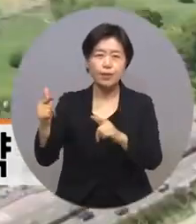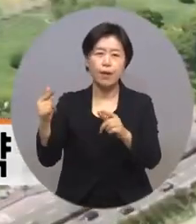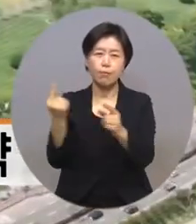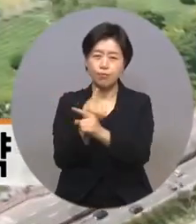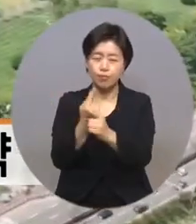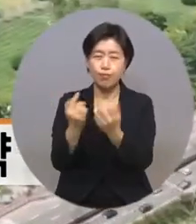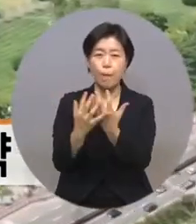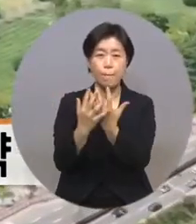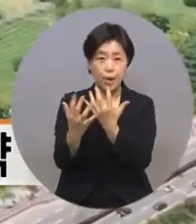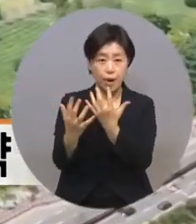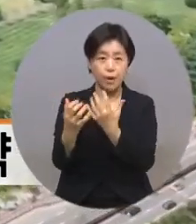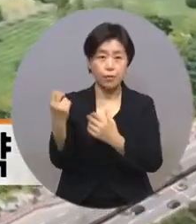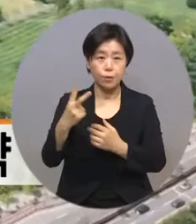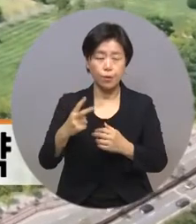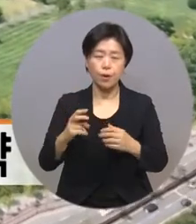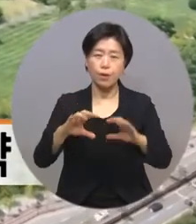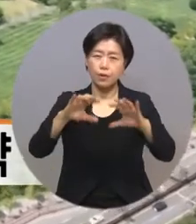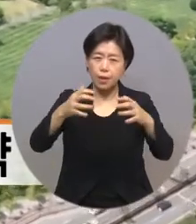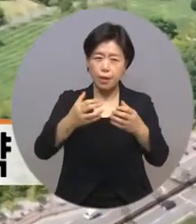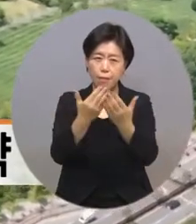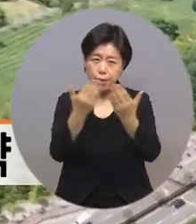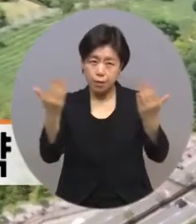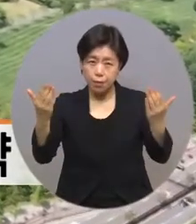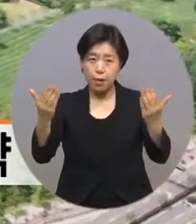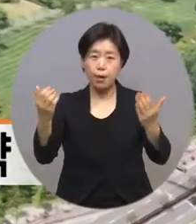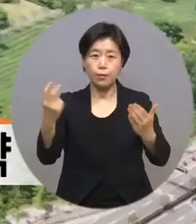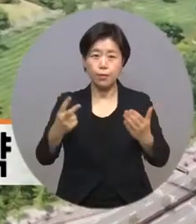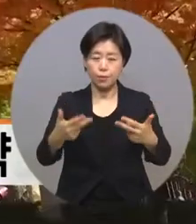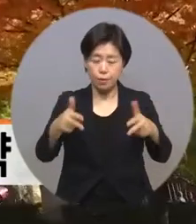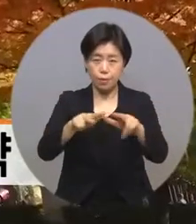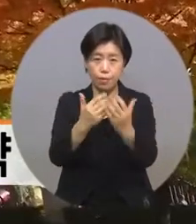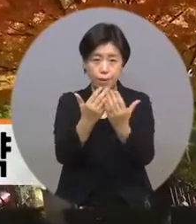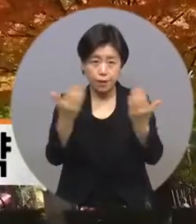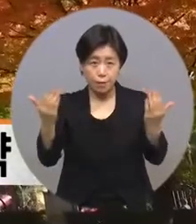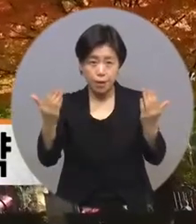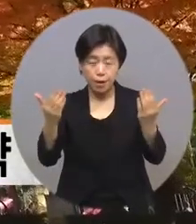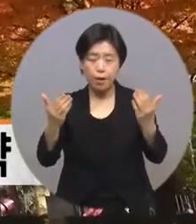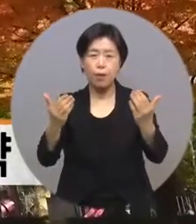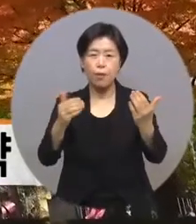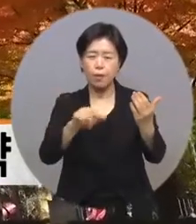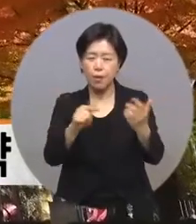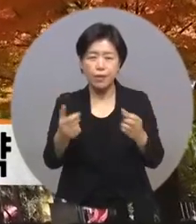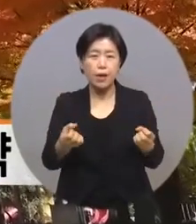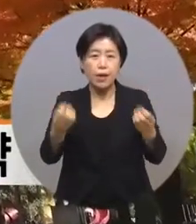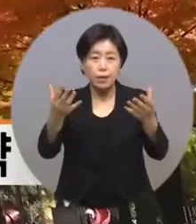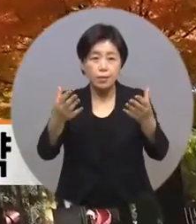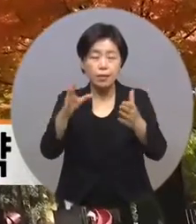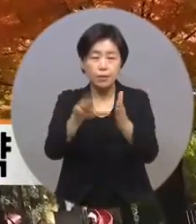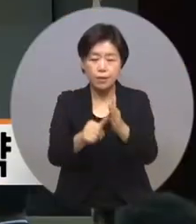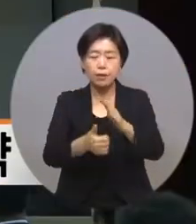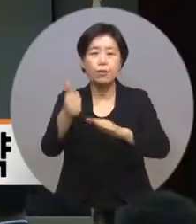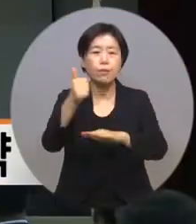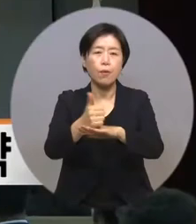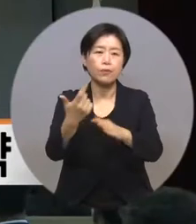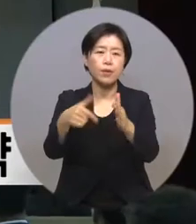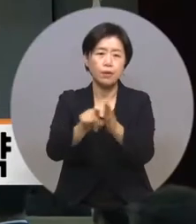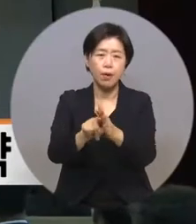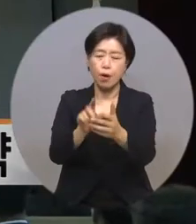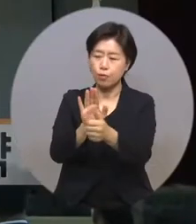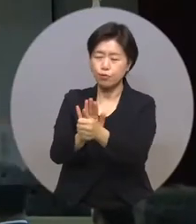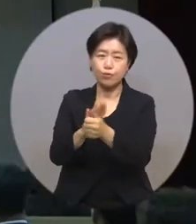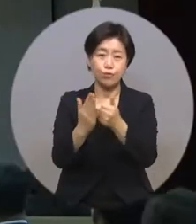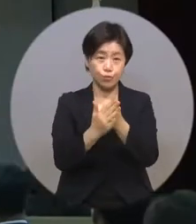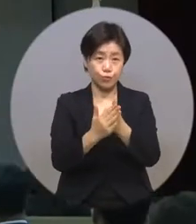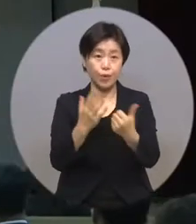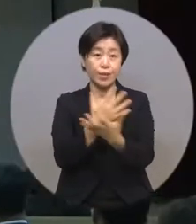총회와 세계 박람회 유치는 물론 정원 박람회 성공 개최에 서로 힘을 모으기로 했습니다. 전남도와